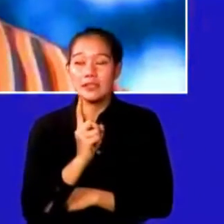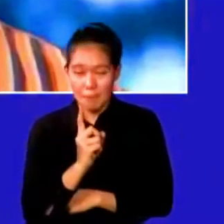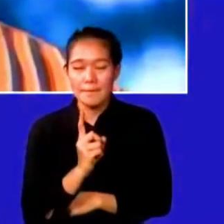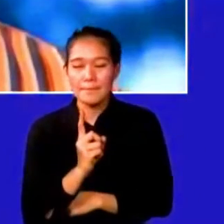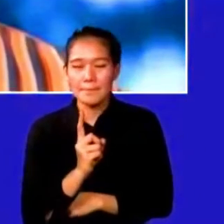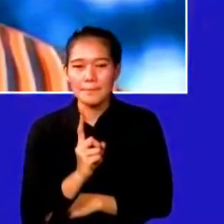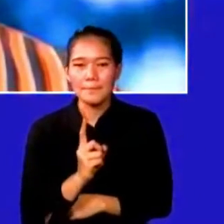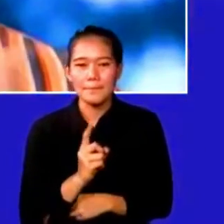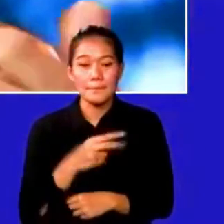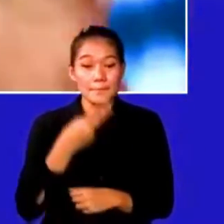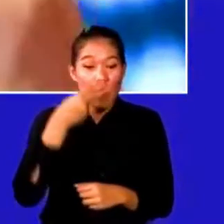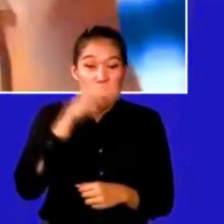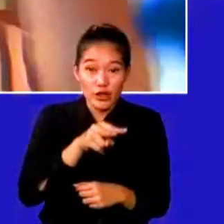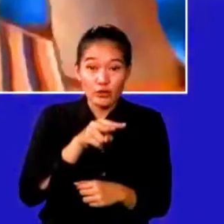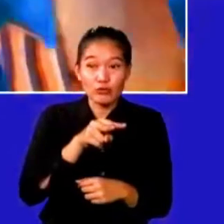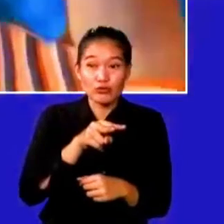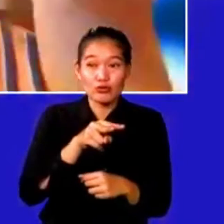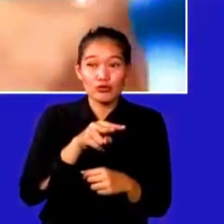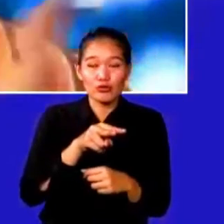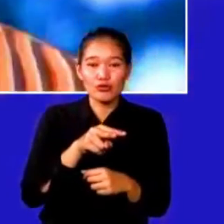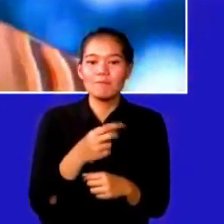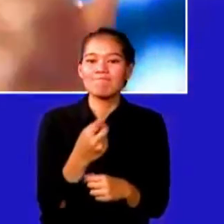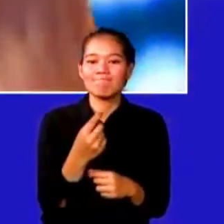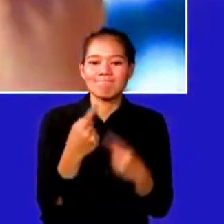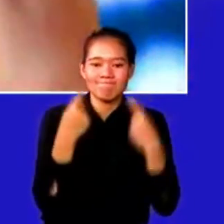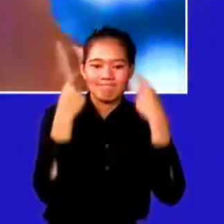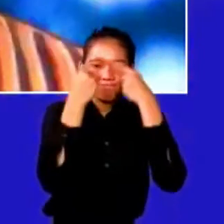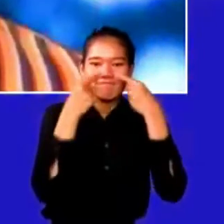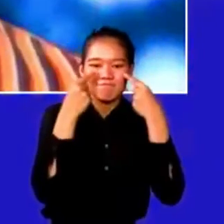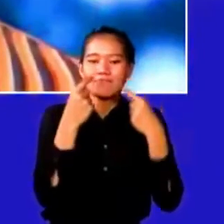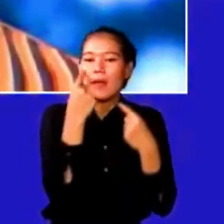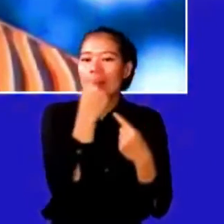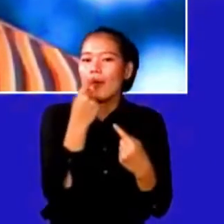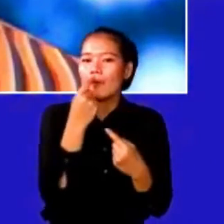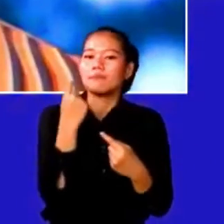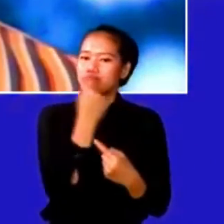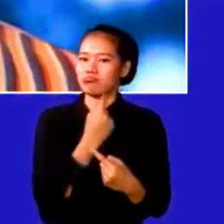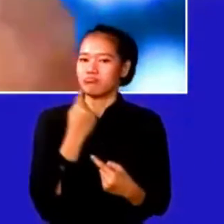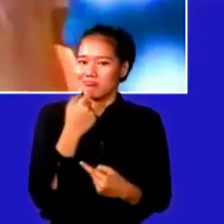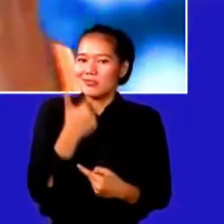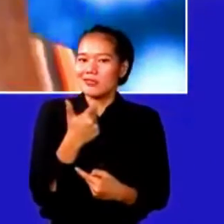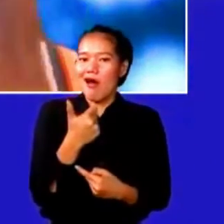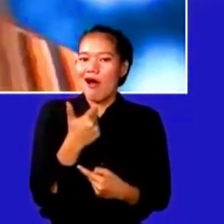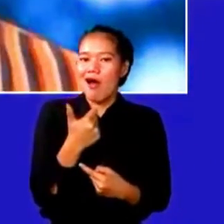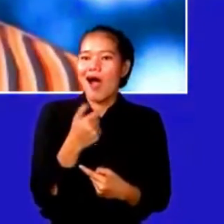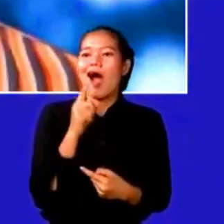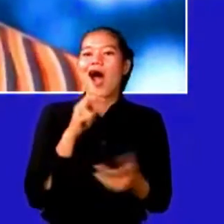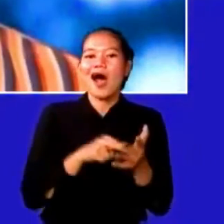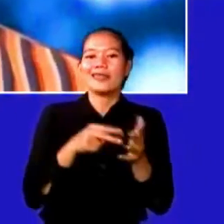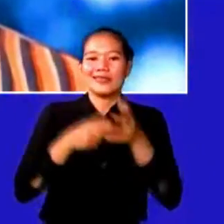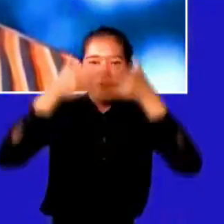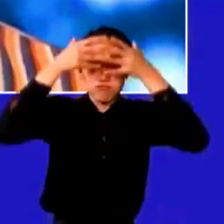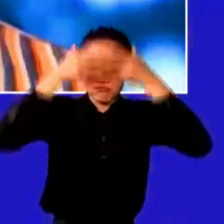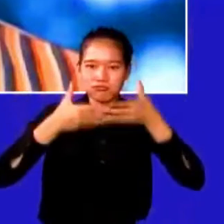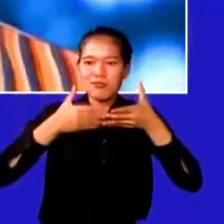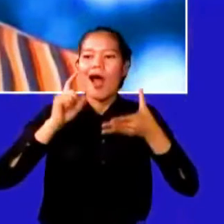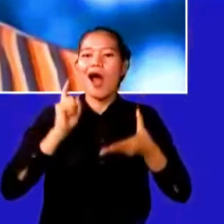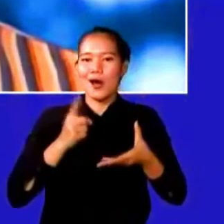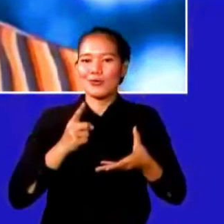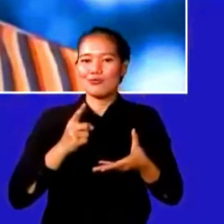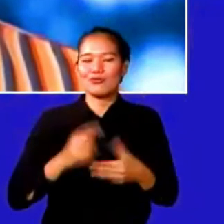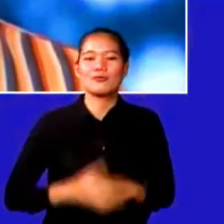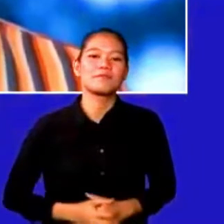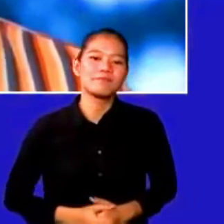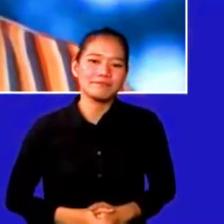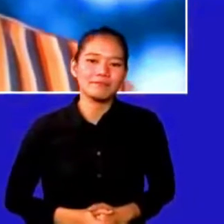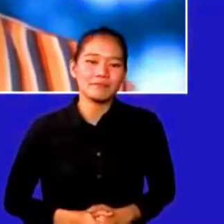apa namanya virus tersebut bisa masuk ke tiga lubang yang ada di muka kita menjadi pertahanan tubuh itu penting sekali buat kita